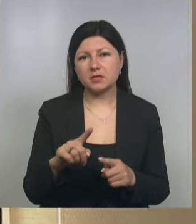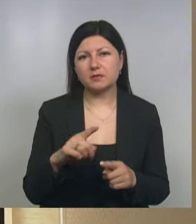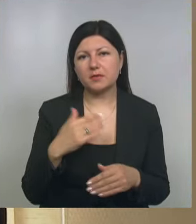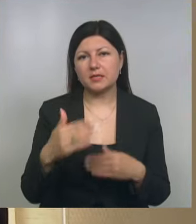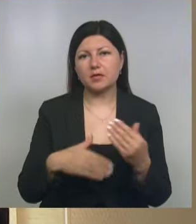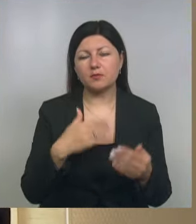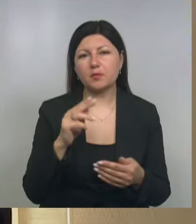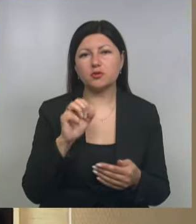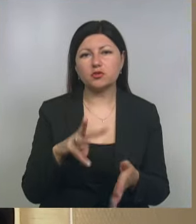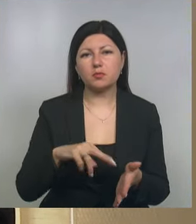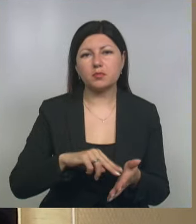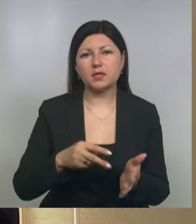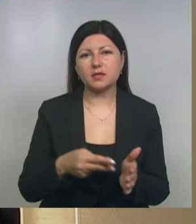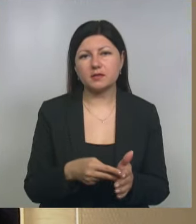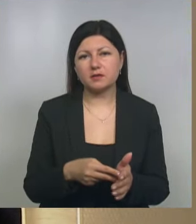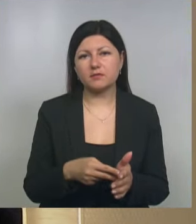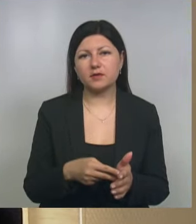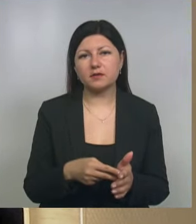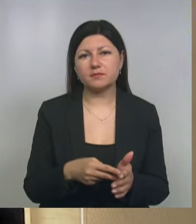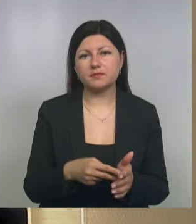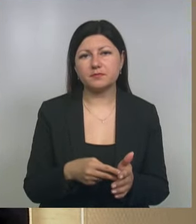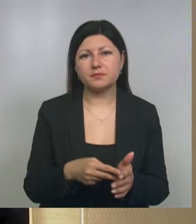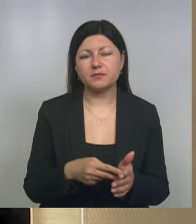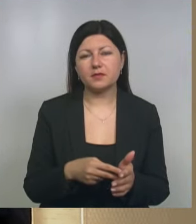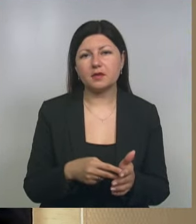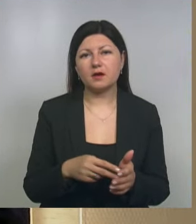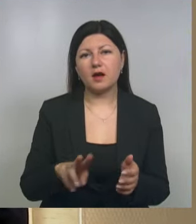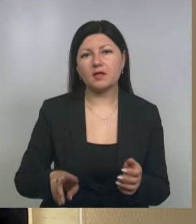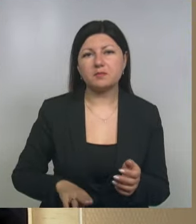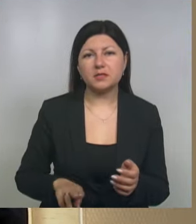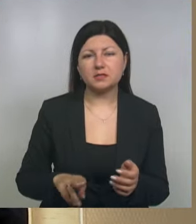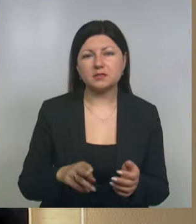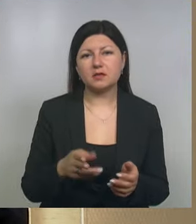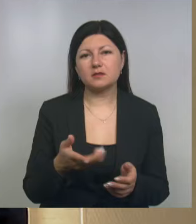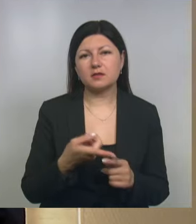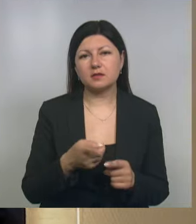планировали администраторы данного источника.